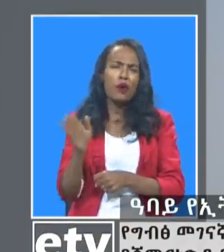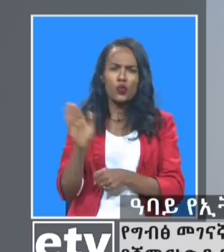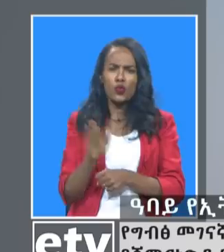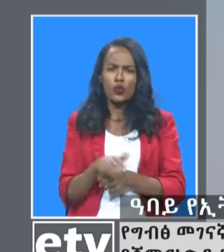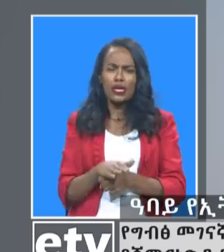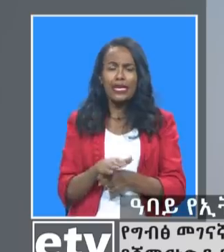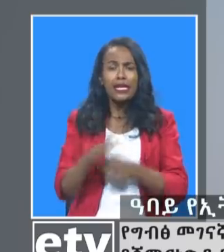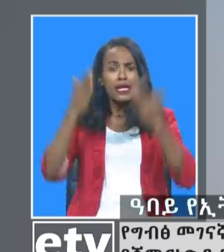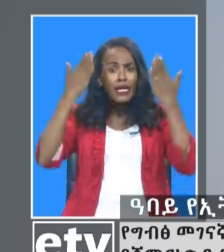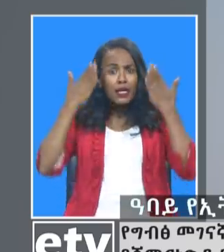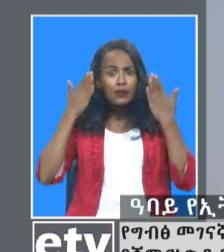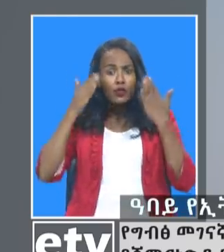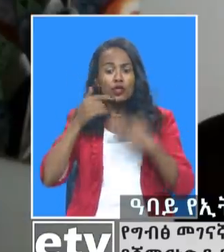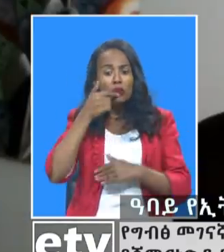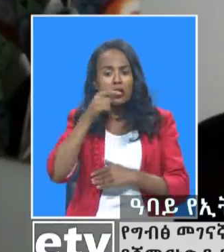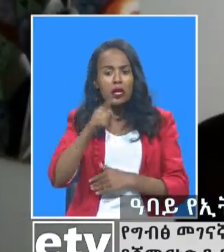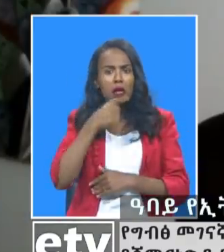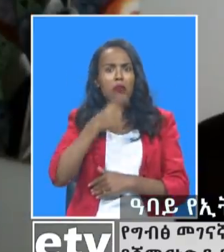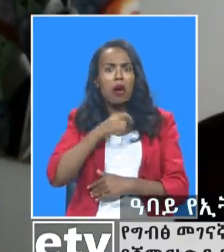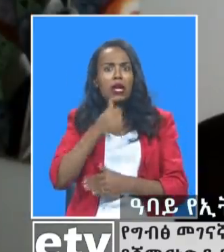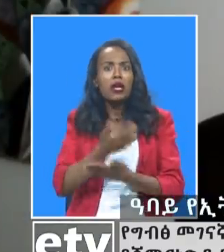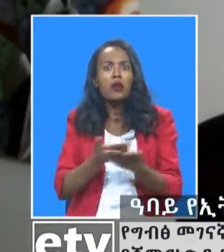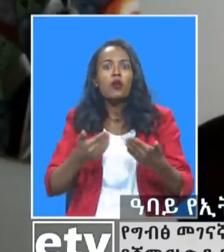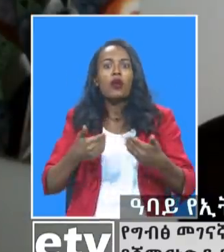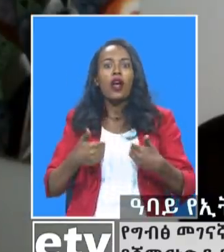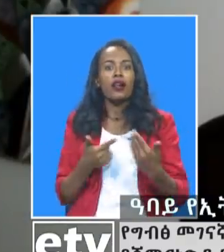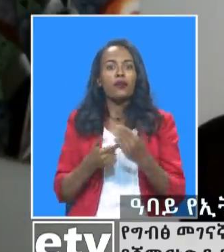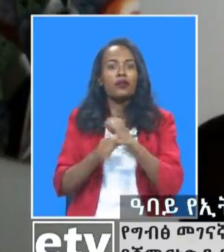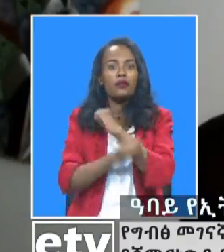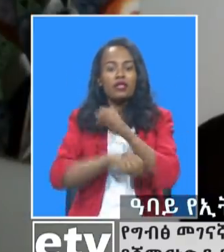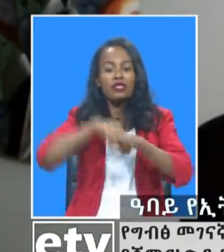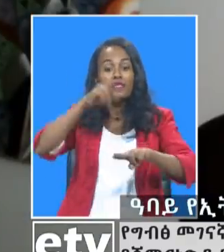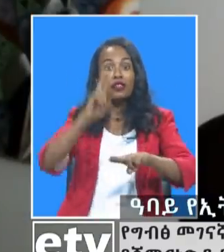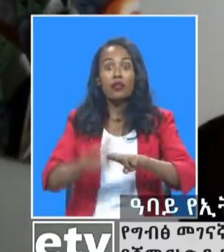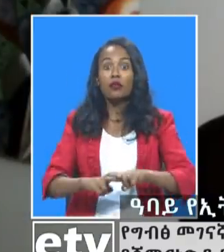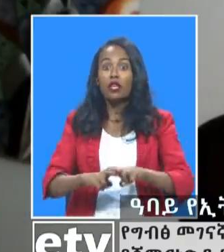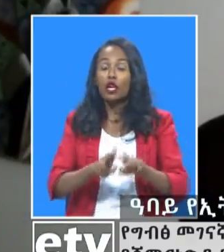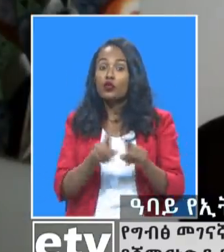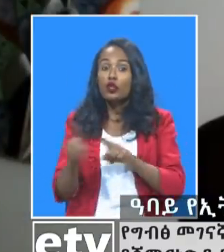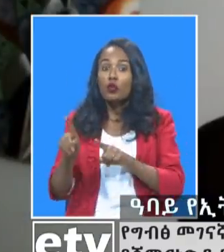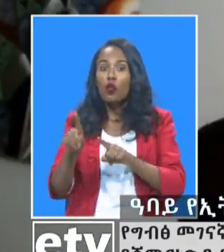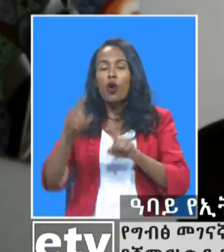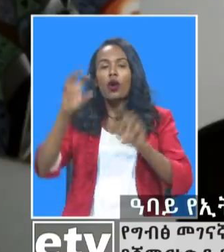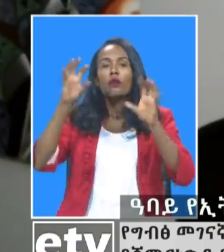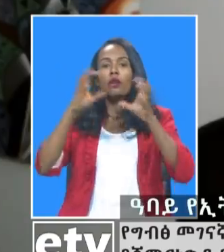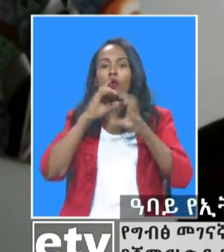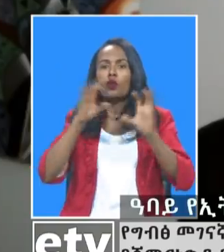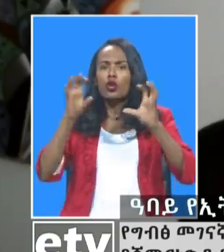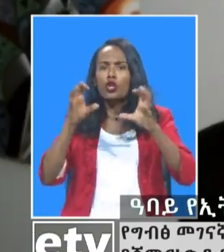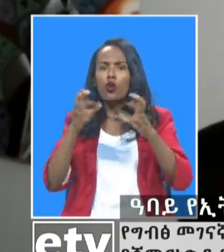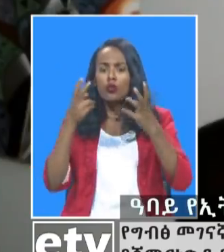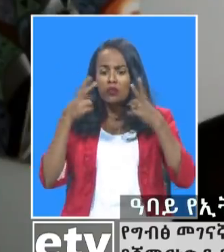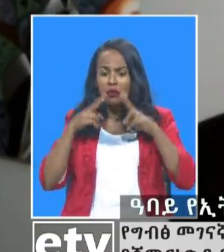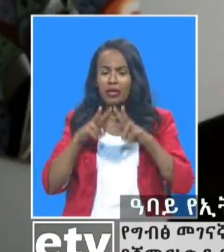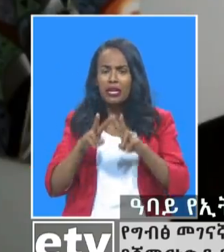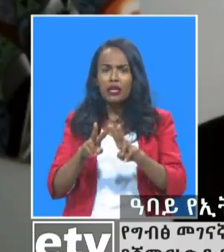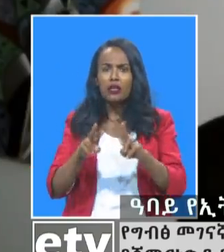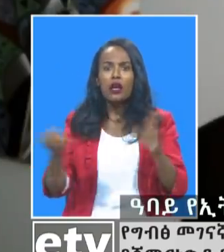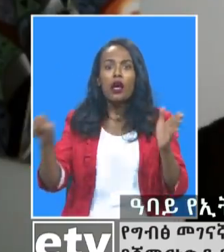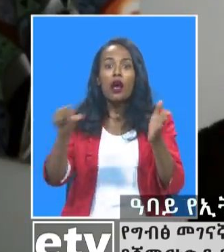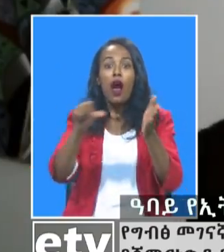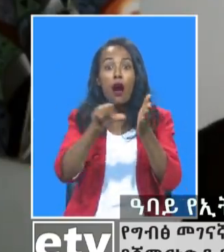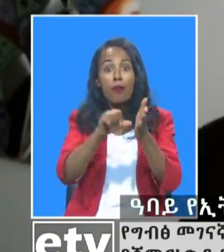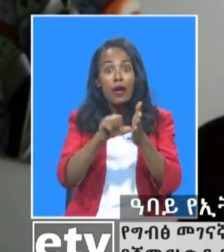ግብጾች የሚነገርና የማይነገር ጉዳይ አለ፣ በዛ መሰረት የተቀመጠላቸው ተጠቅመው ሚዲያው እንትን ይላሉ። ስለዚህ ሚዲያው በተመለከተ ከአባይ